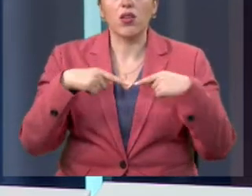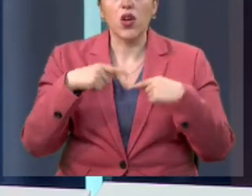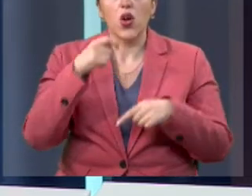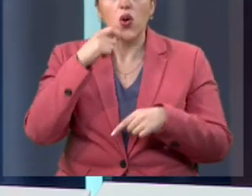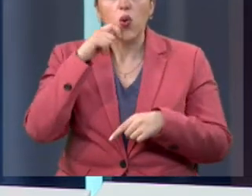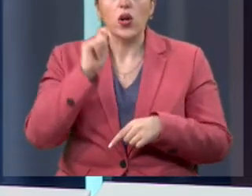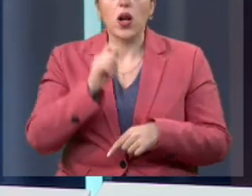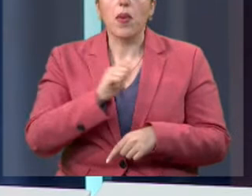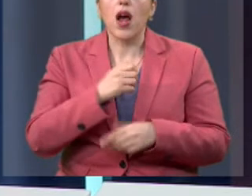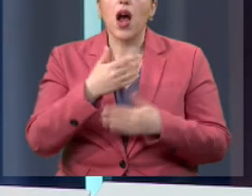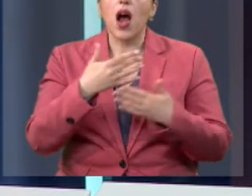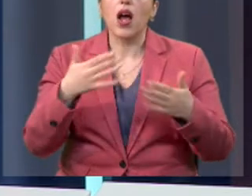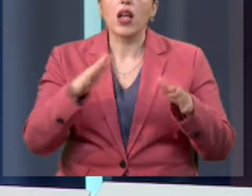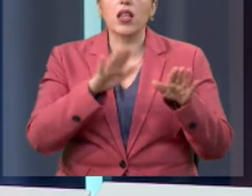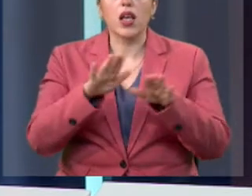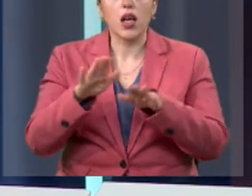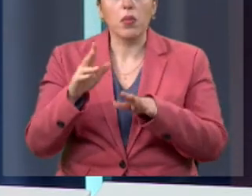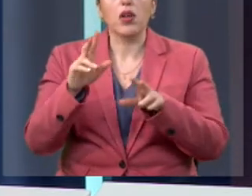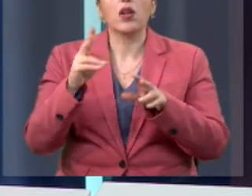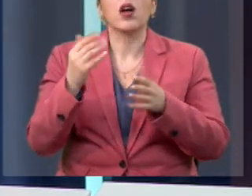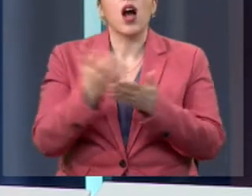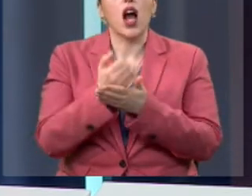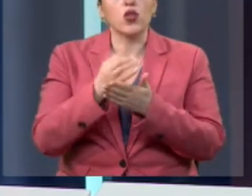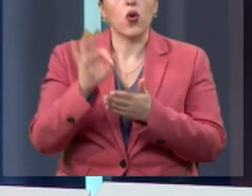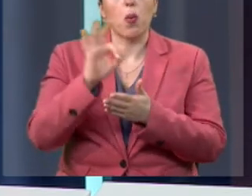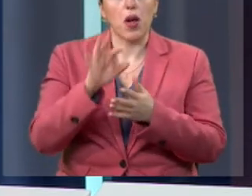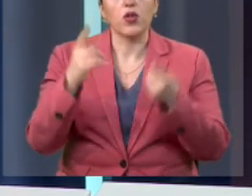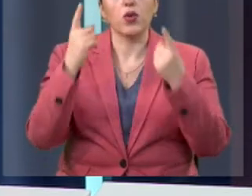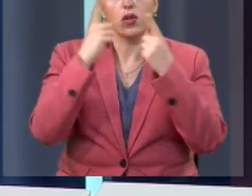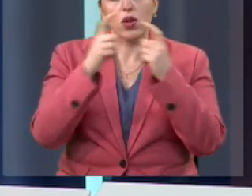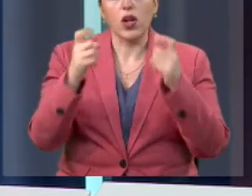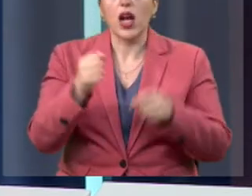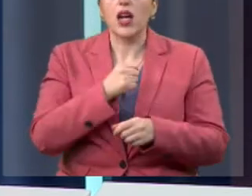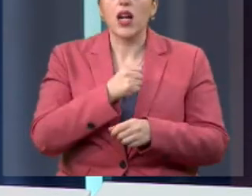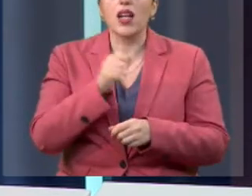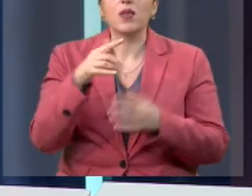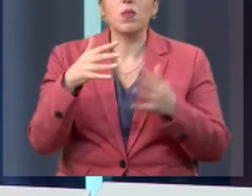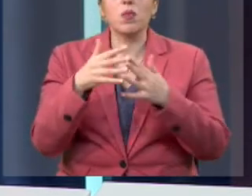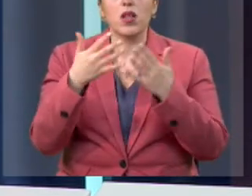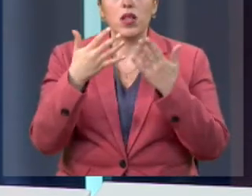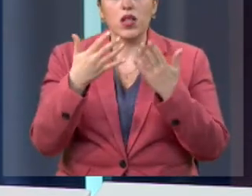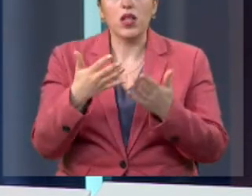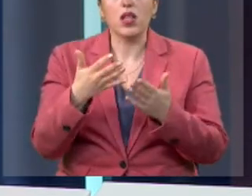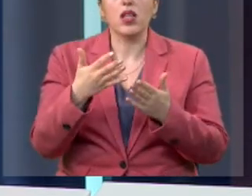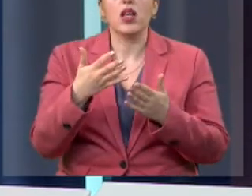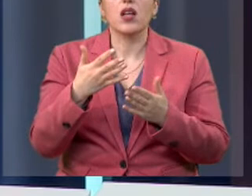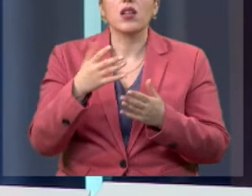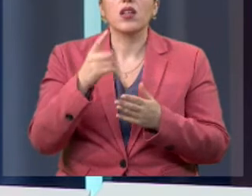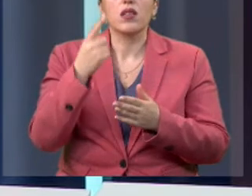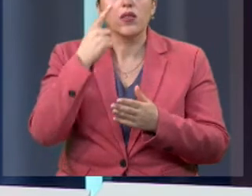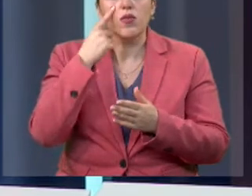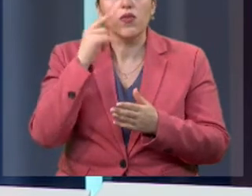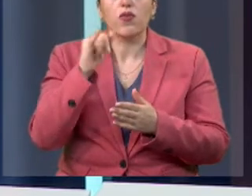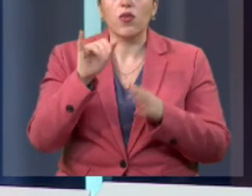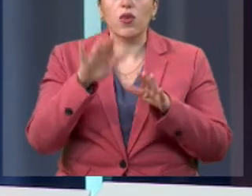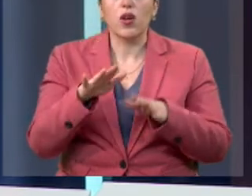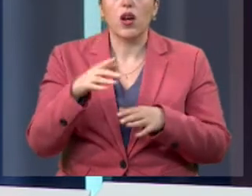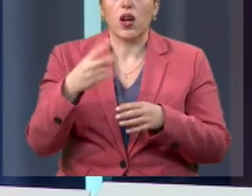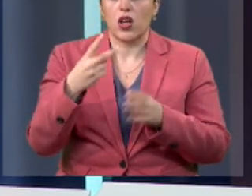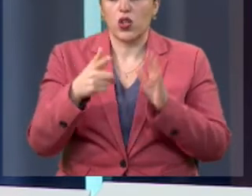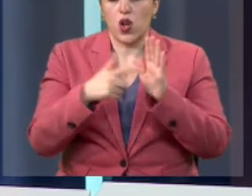այլ բնակավայրերում հաջողությունների մասին է հաղորդում, ռազմական գործողությունների հիմնական թեժ կետերը